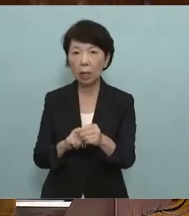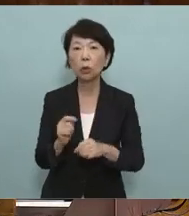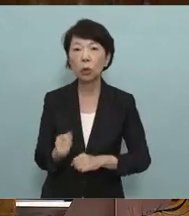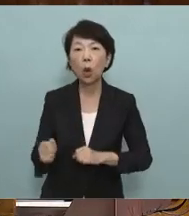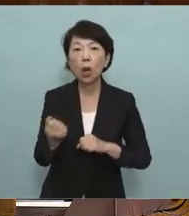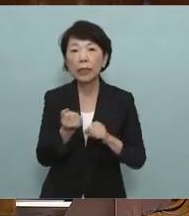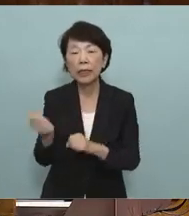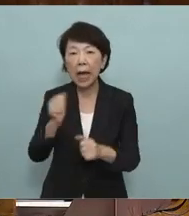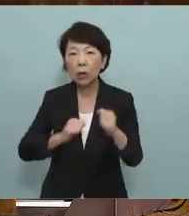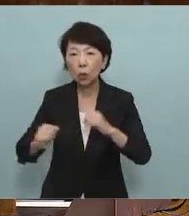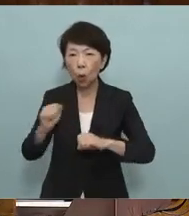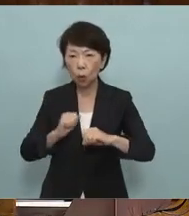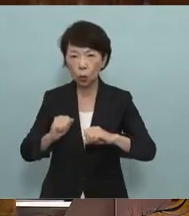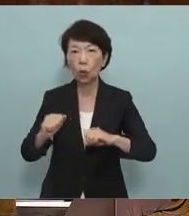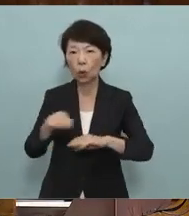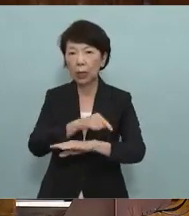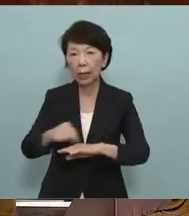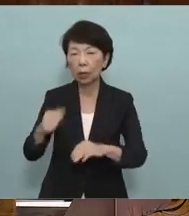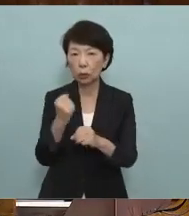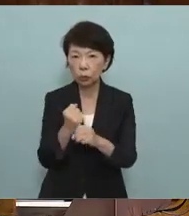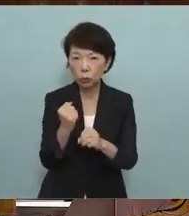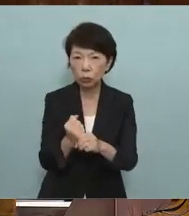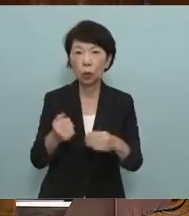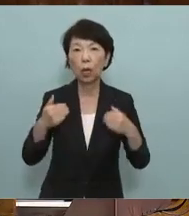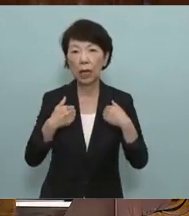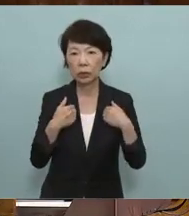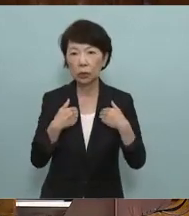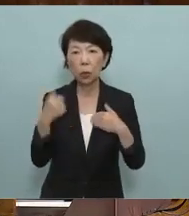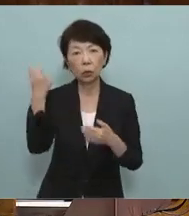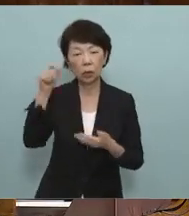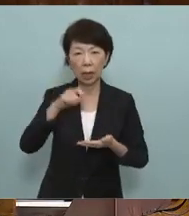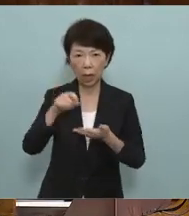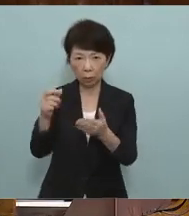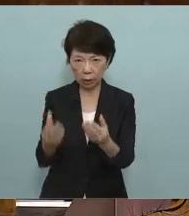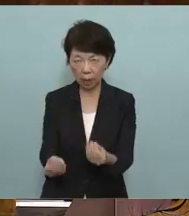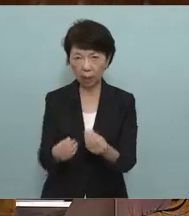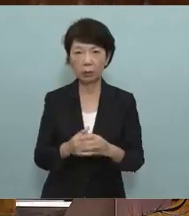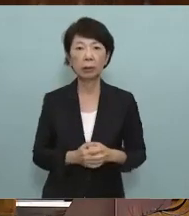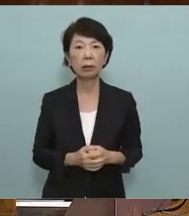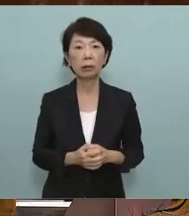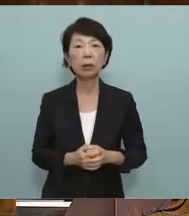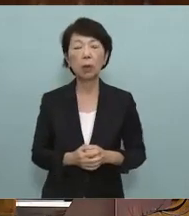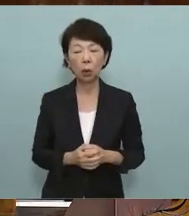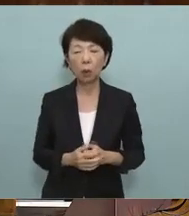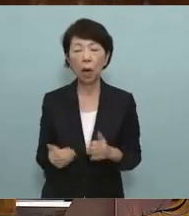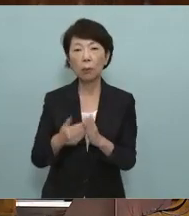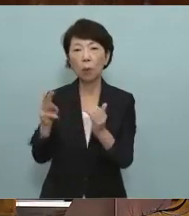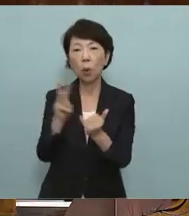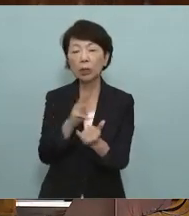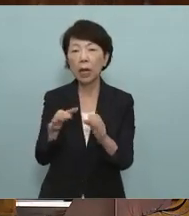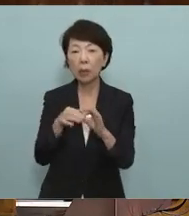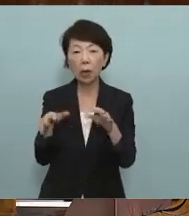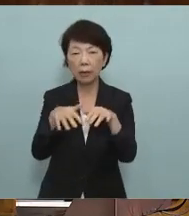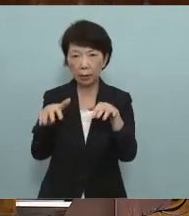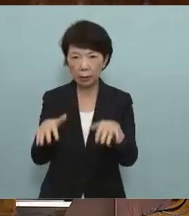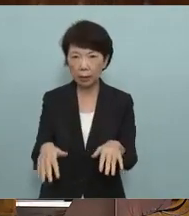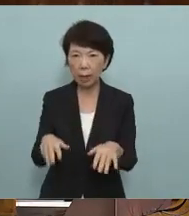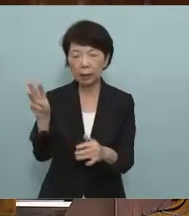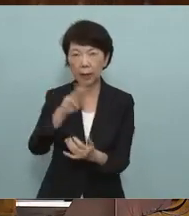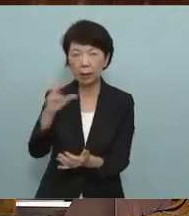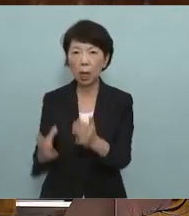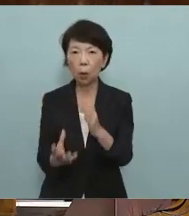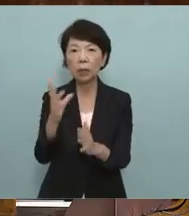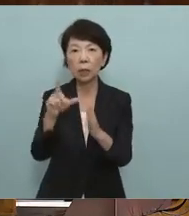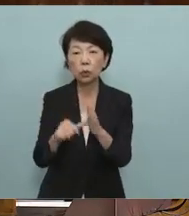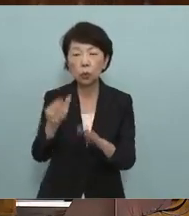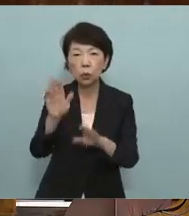活用を防災基本計画に位置づけることを提案しました。これは防災関係機関が災害時の状況